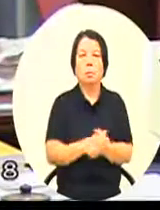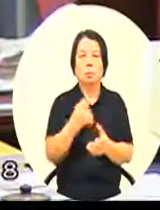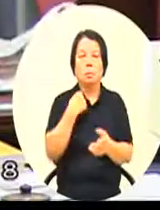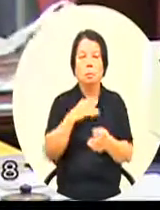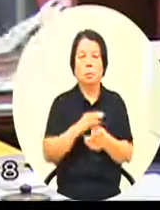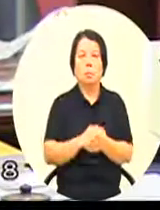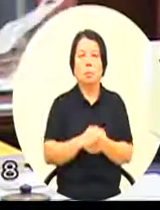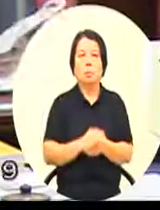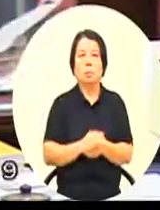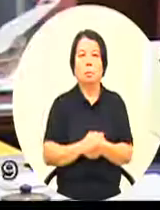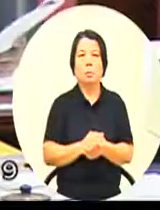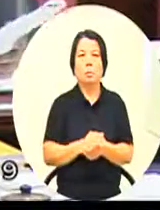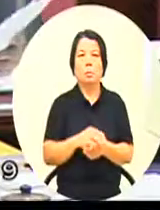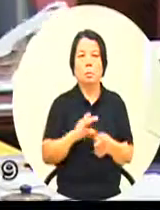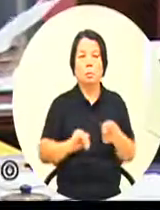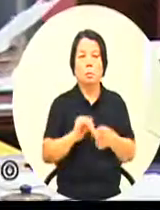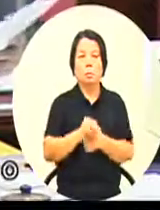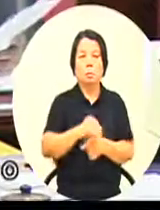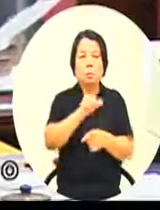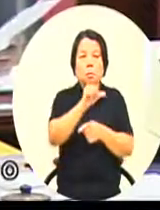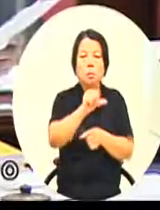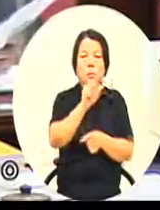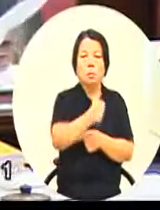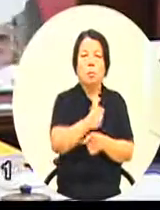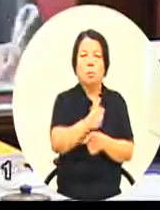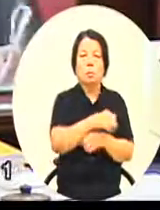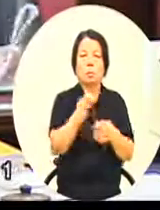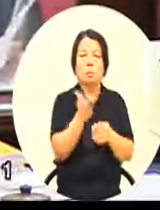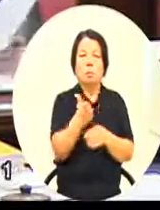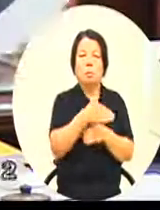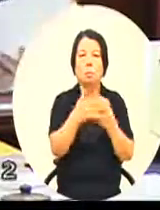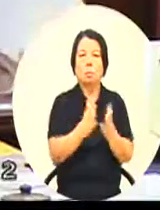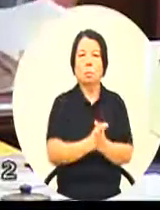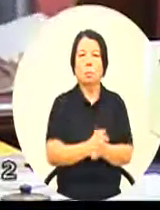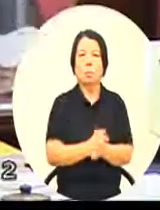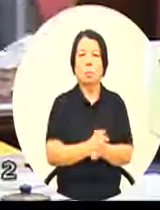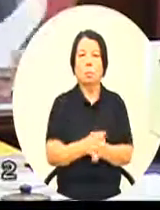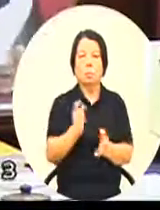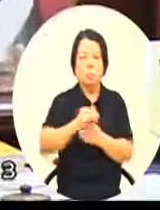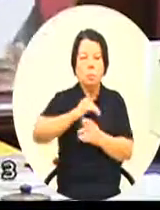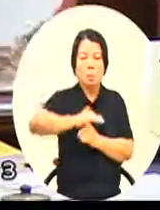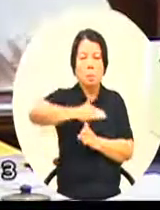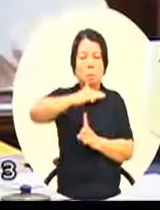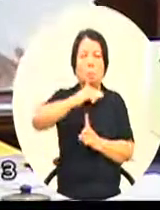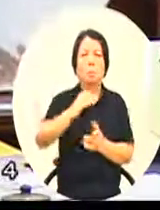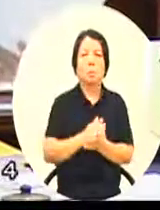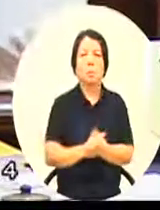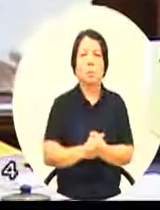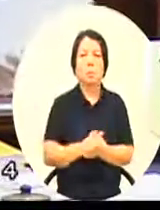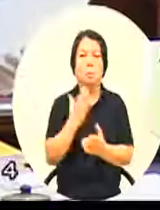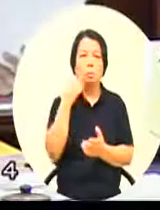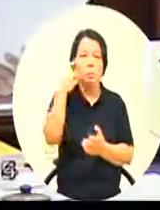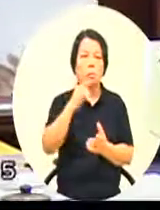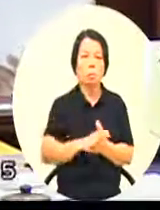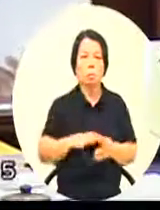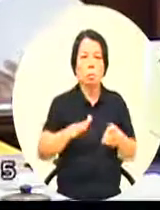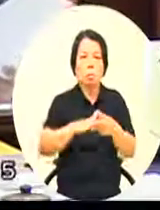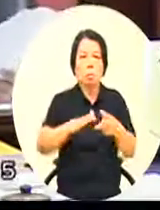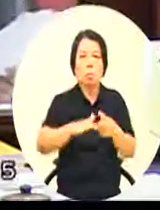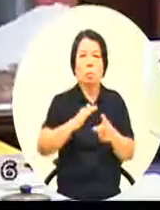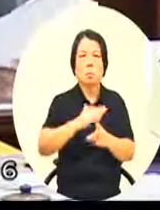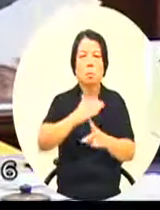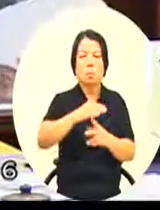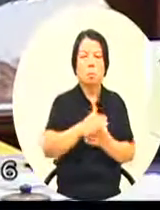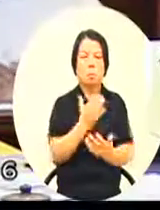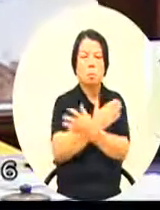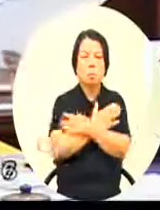4%，也不知道这样很高，接近50%，45%，其实算是很高。所以如果国小的部分，特别是幼